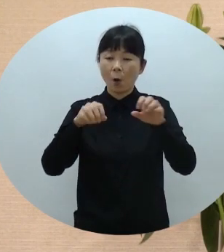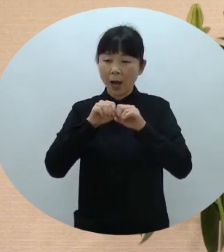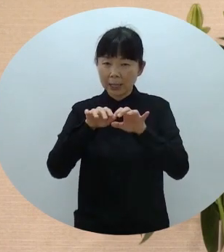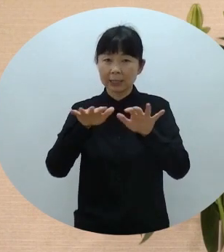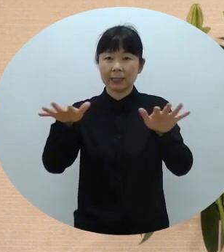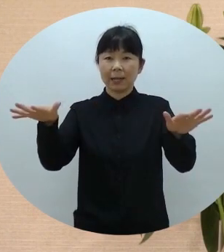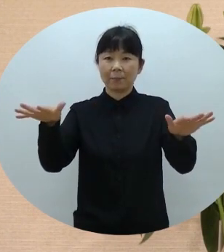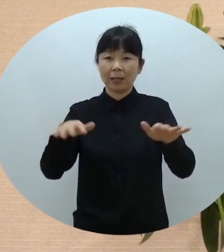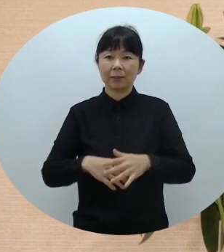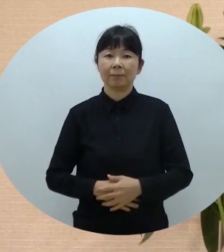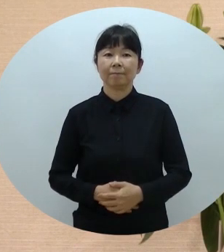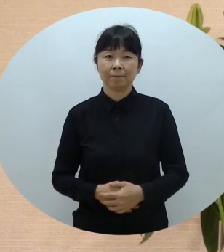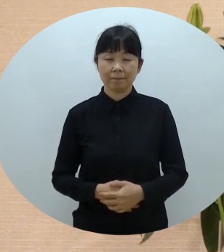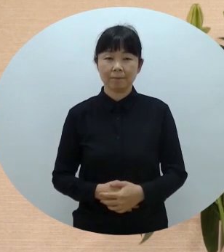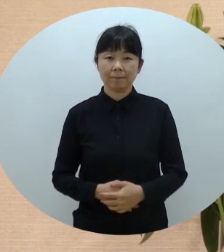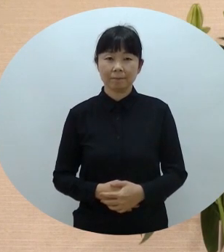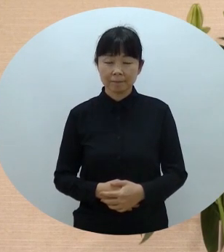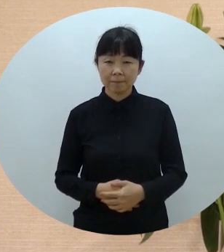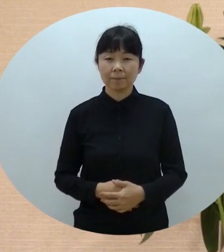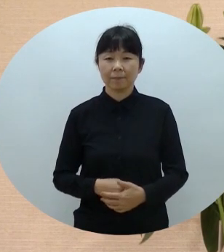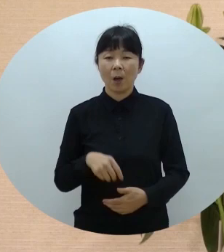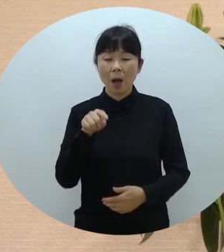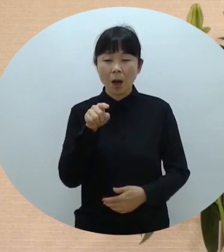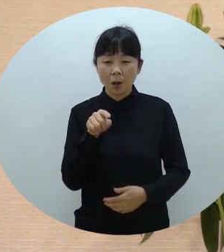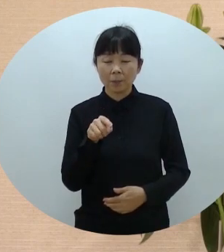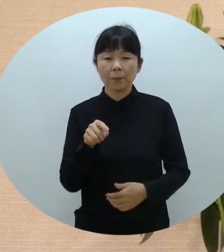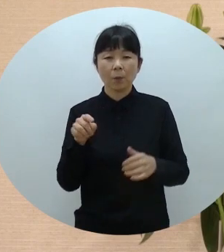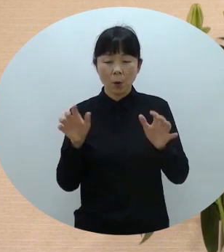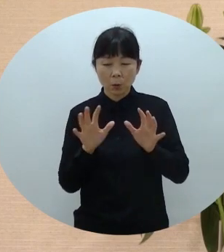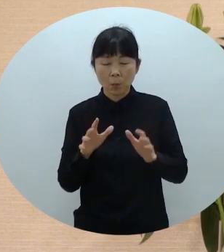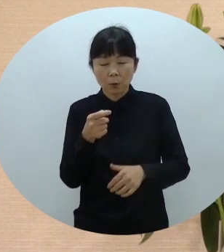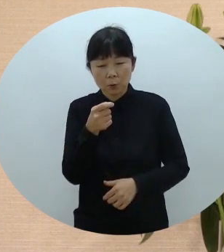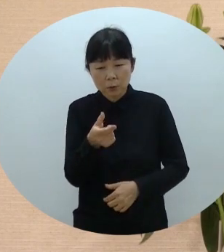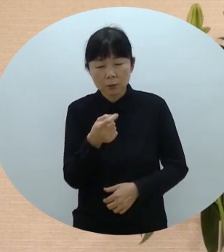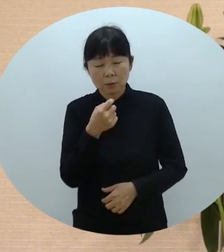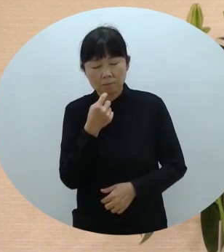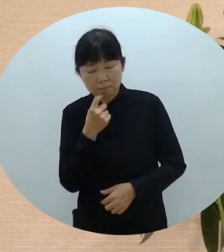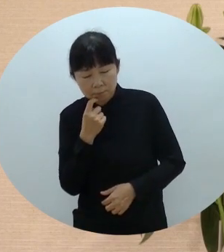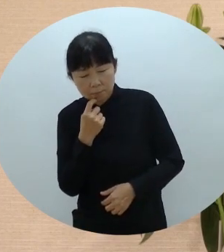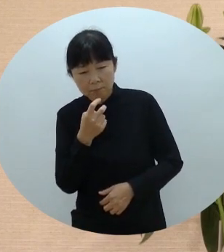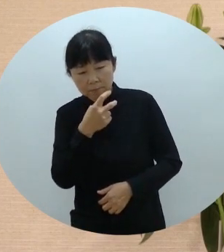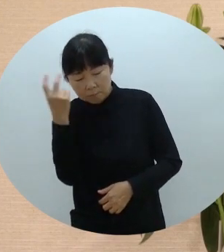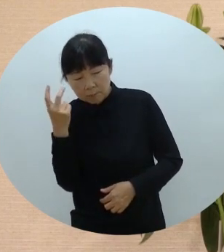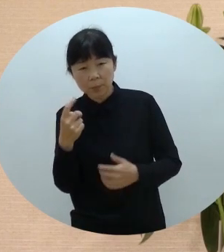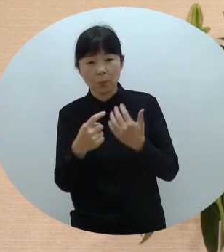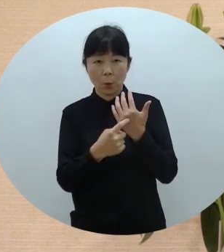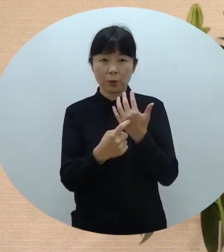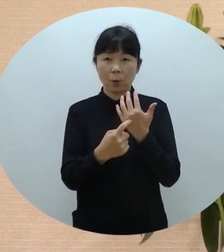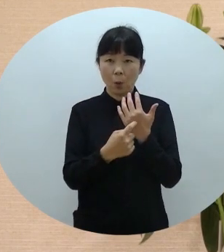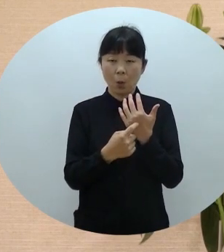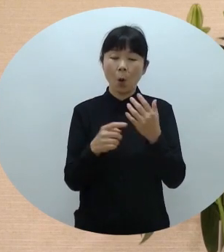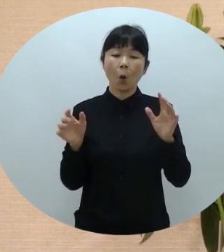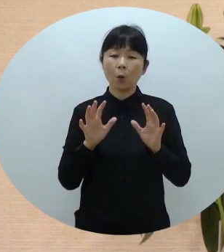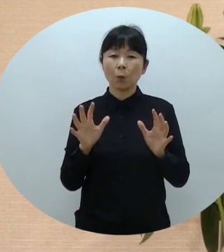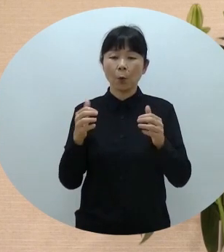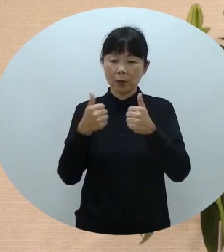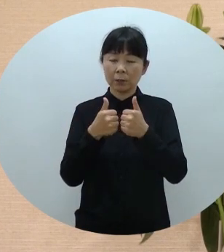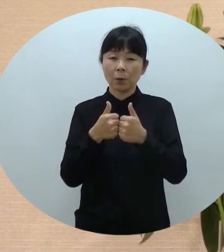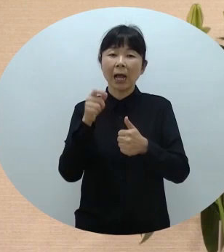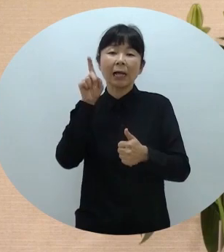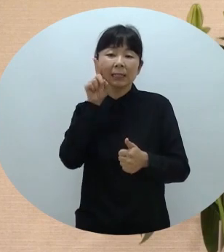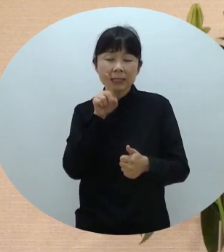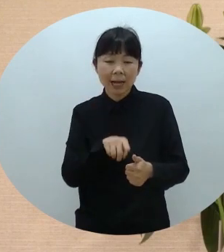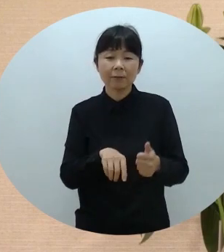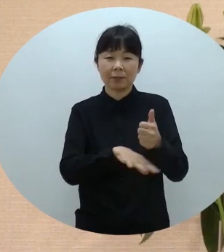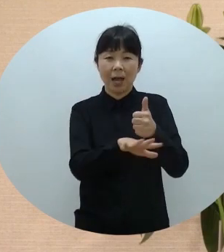。この動画で子どものちょっとした変化に気づくポイントや、子どもが相談し